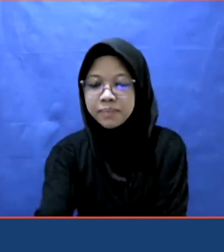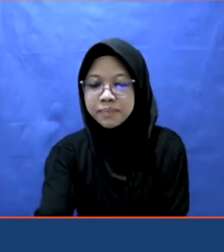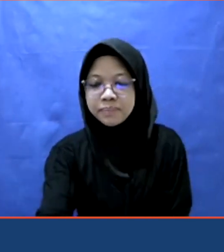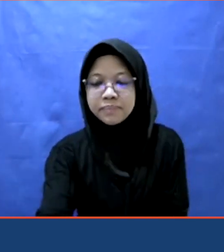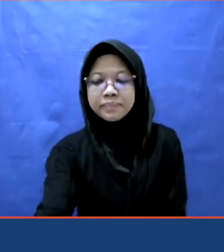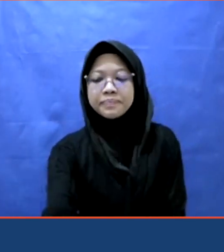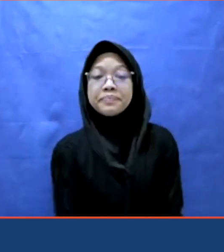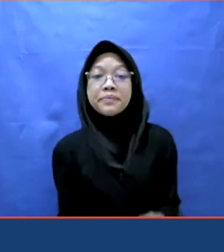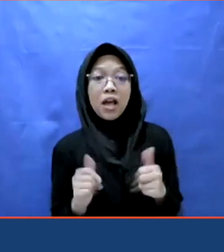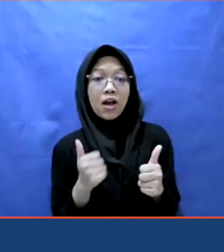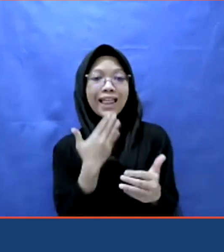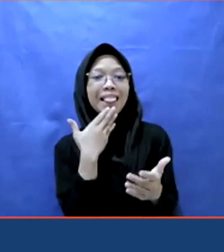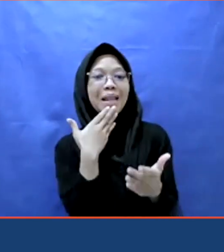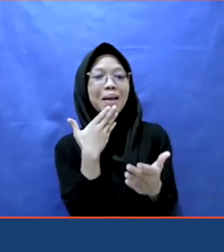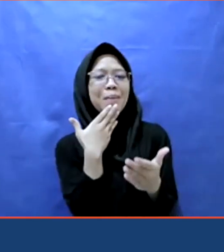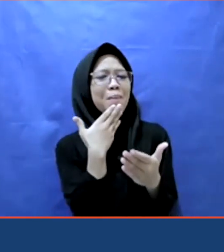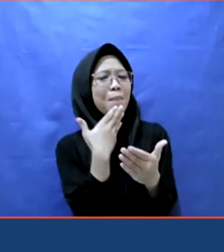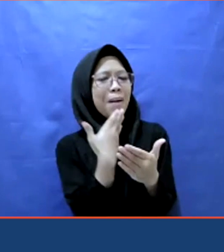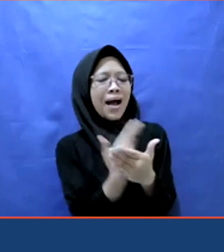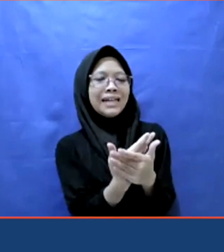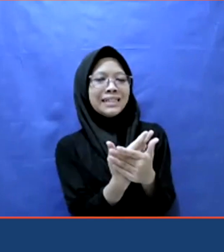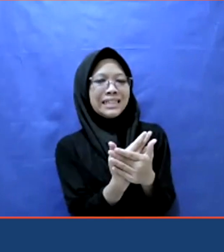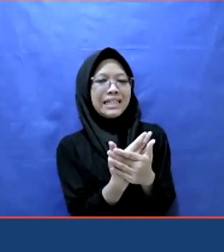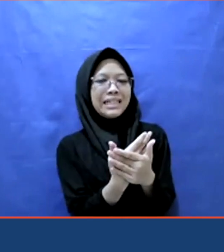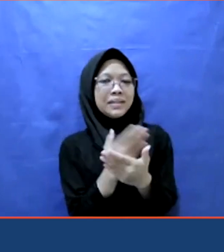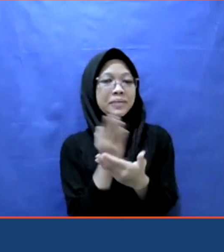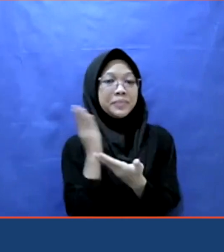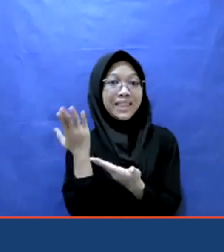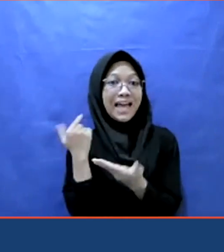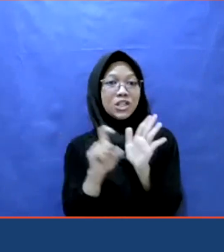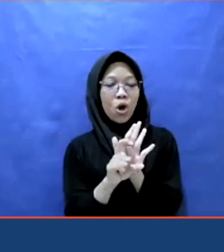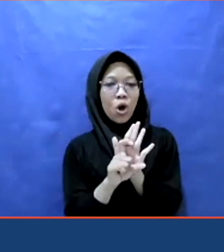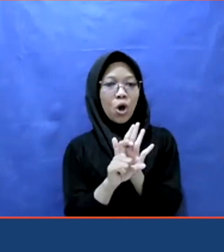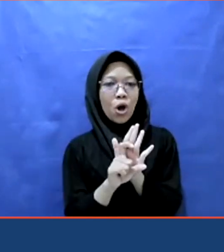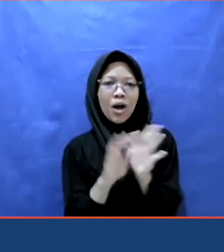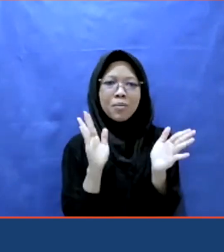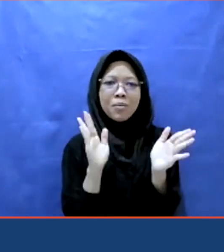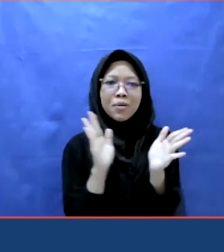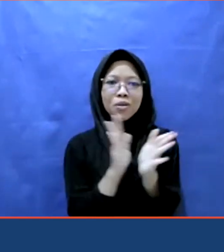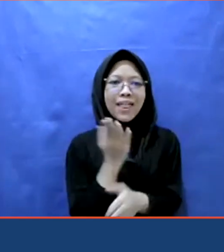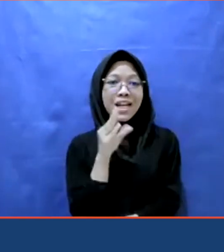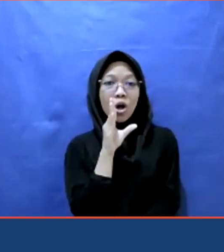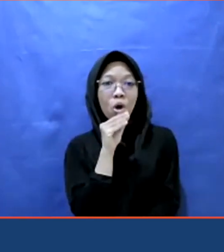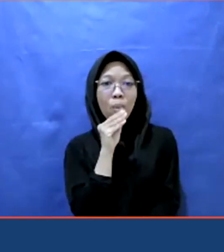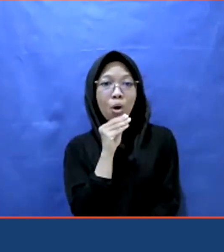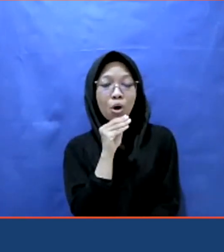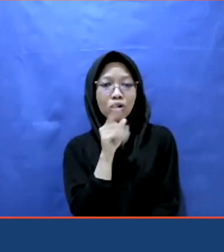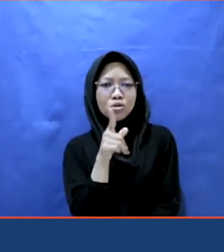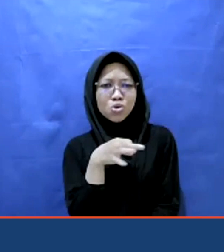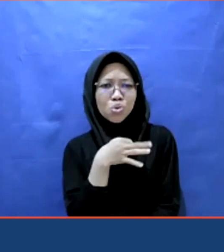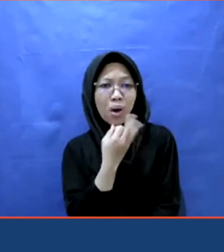yaitu untuk contohnya pengisi suaranya kebetulan Bu iPet Terima kasih wife